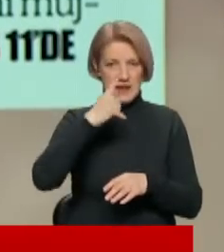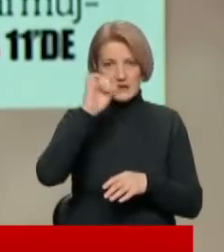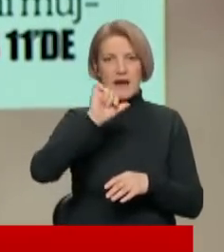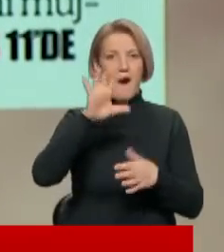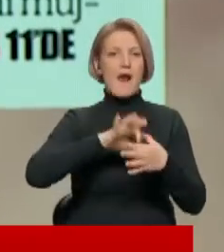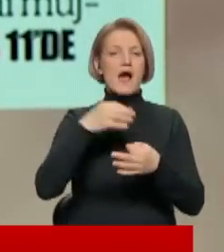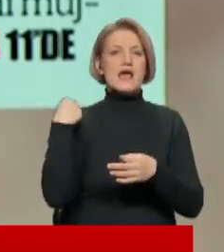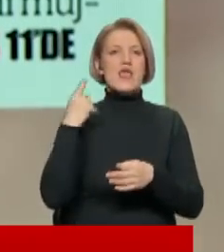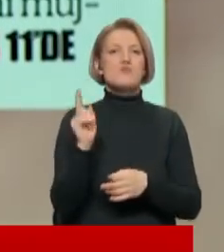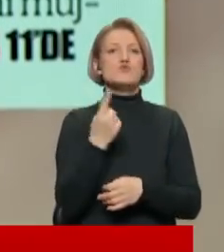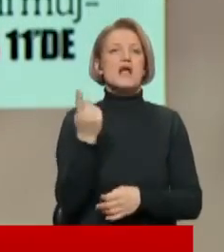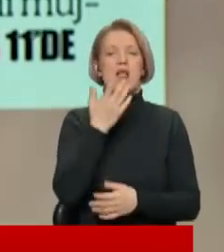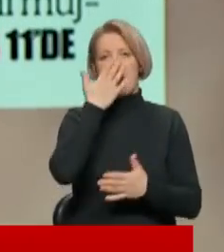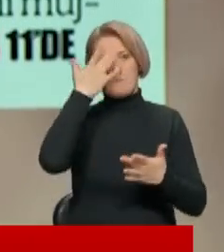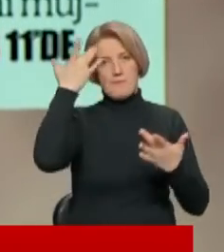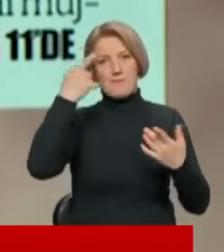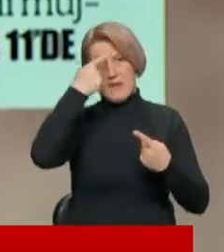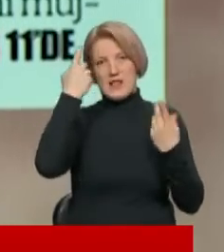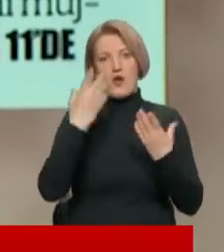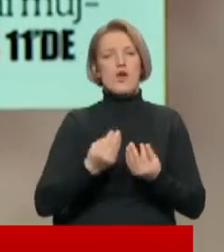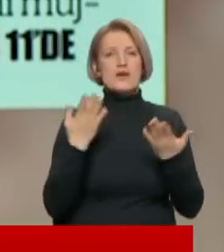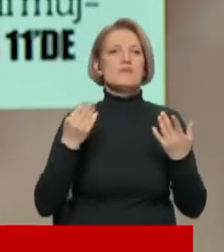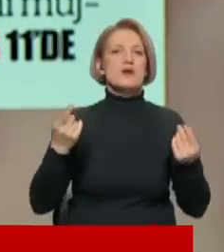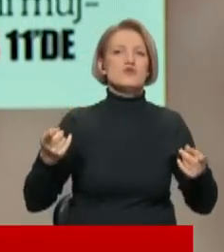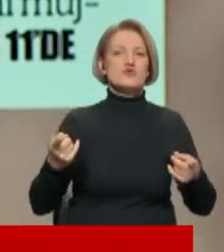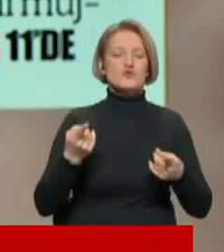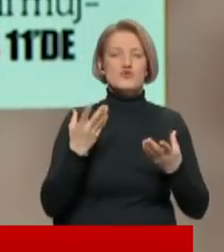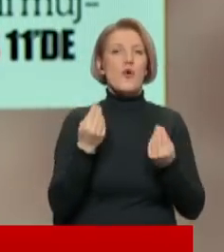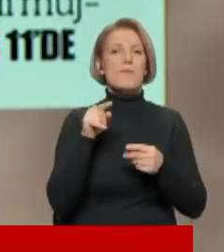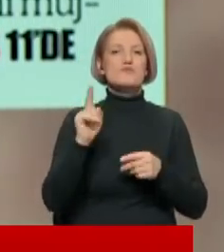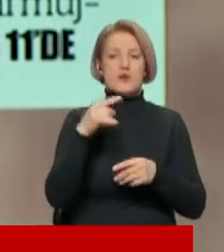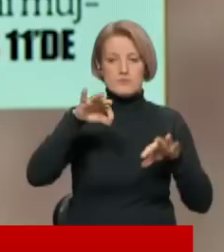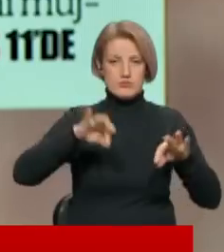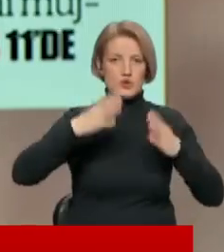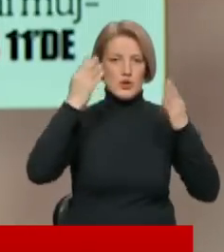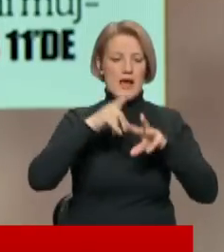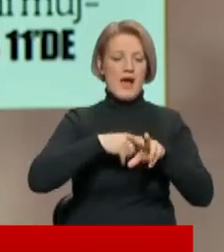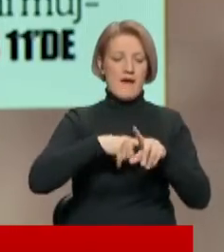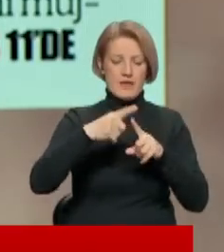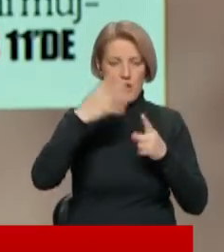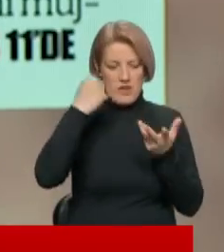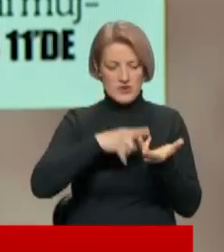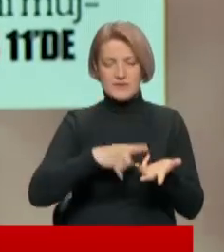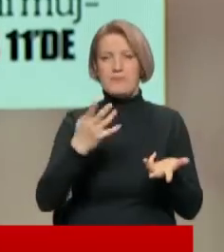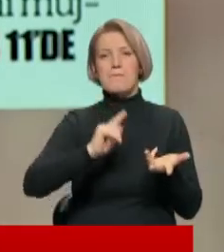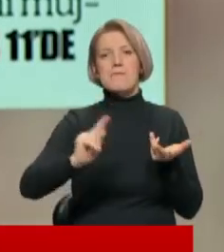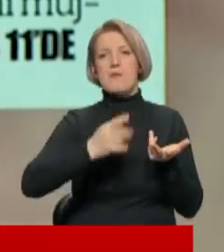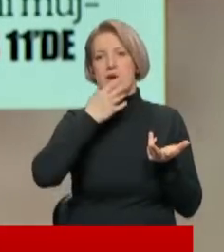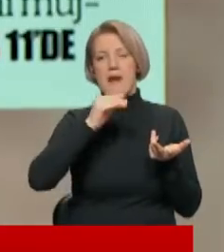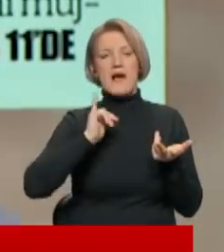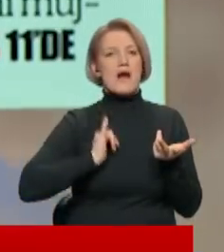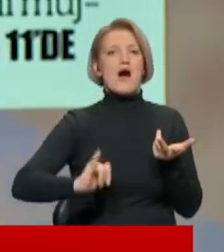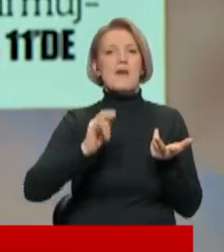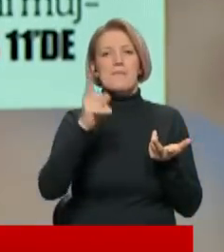ilgili yeni müjdeler de belli olacak pek çok müjdeyi Biz bugün öğreneceğiz eyt'yi öğreneceğiz memur ve emekliye